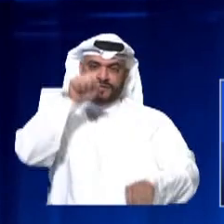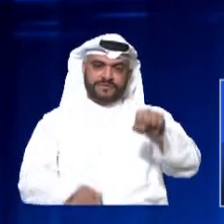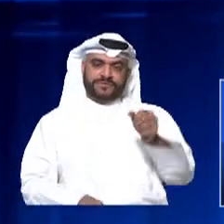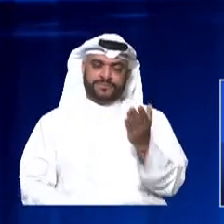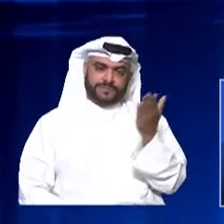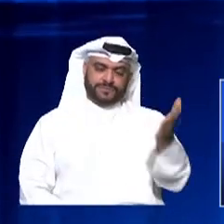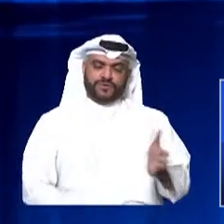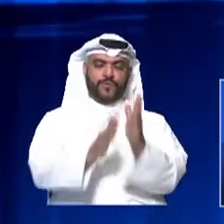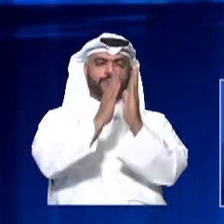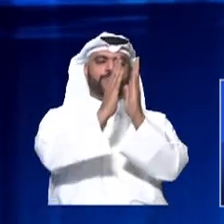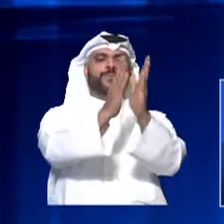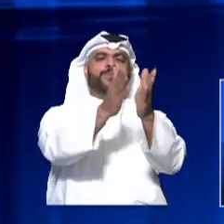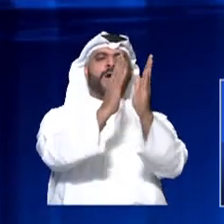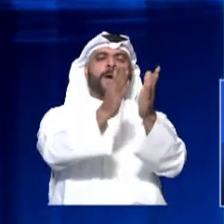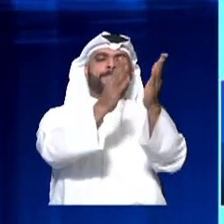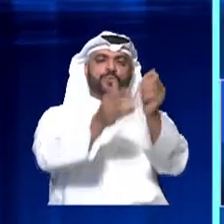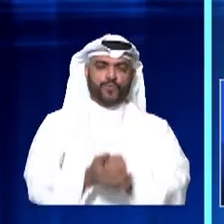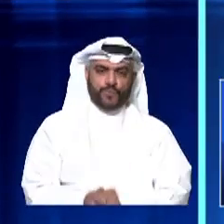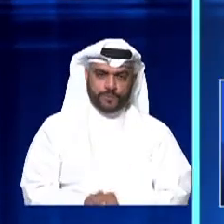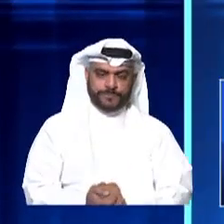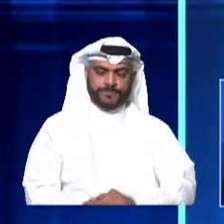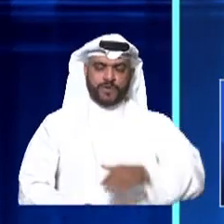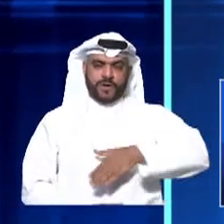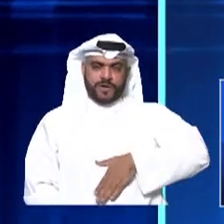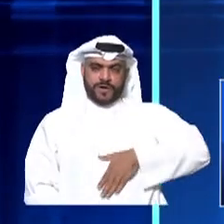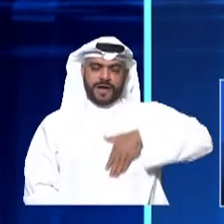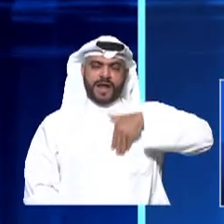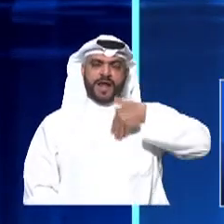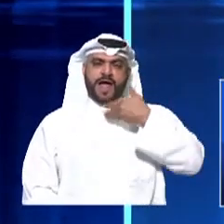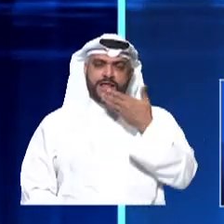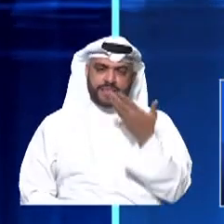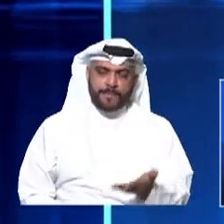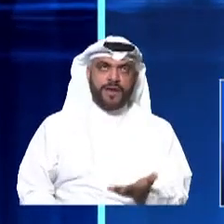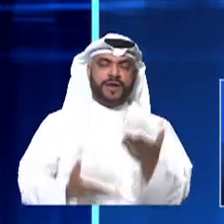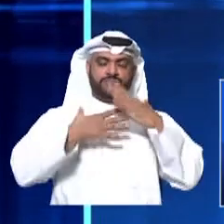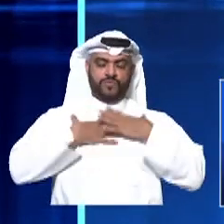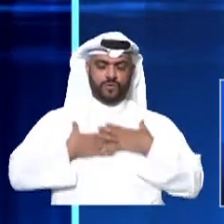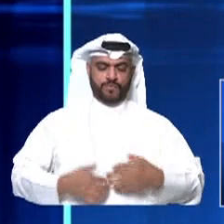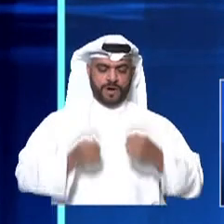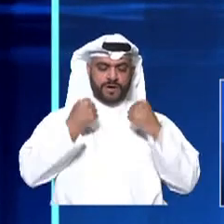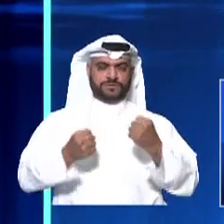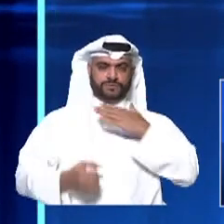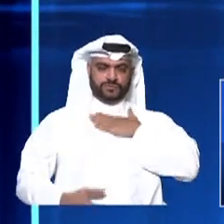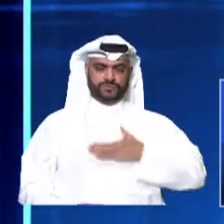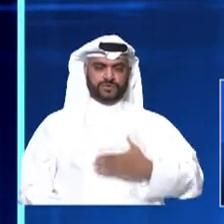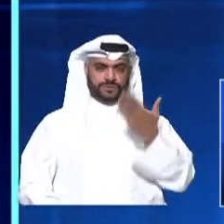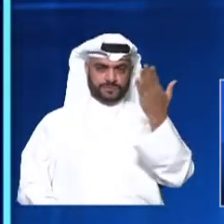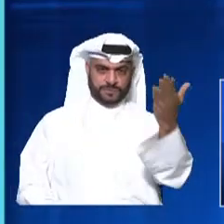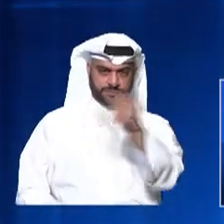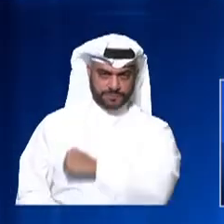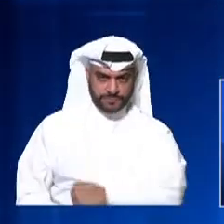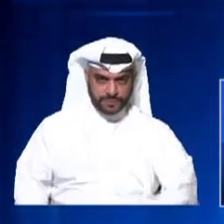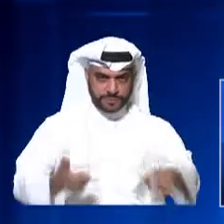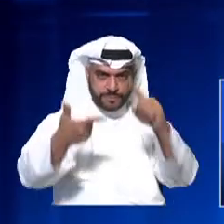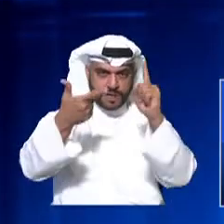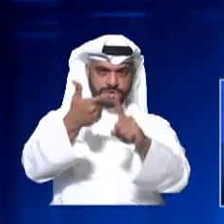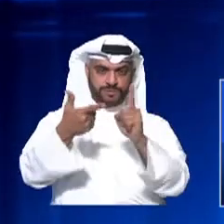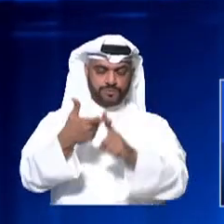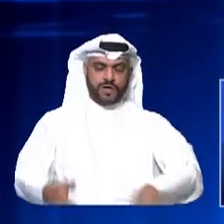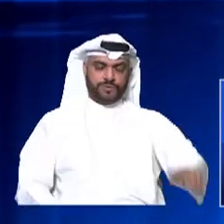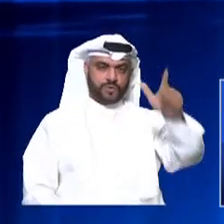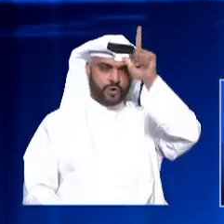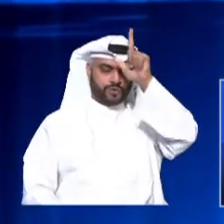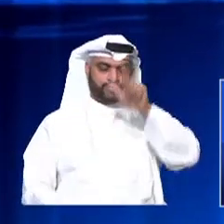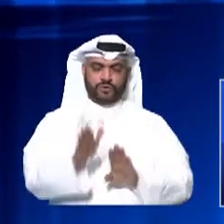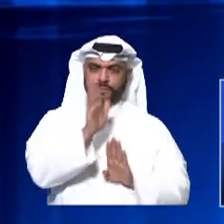فيها سموه حفظه الله عن خالص تهانيه بمناسبة ذكرى العيد الوطني لبلاده، متمنيا سموه